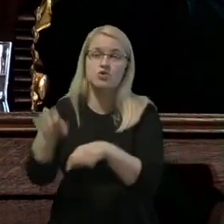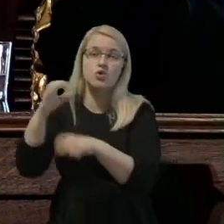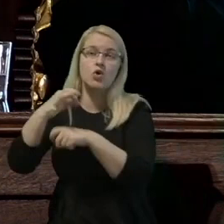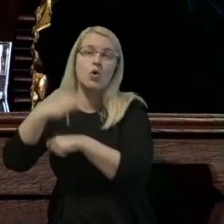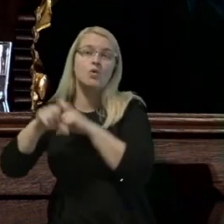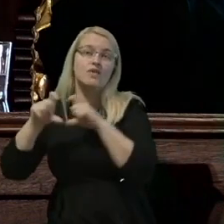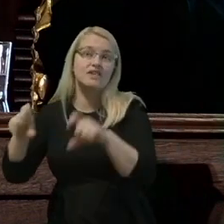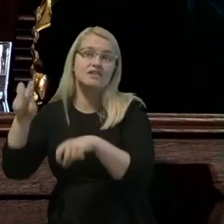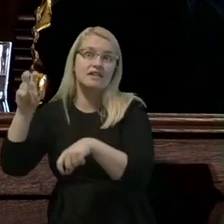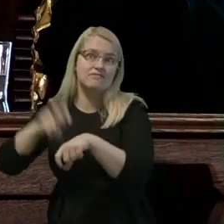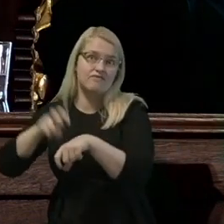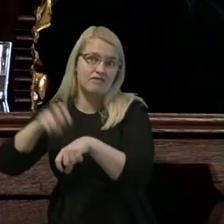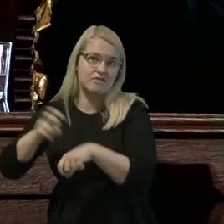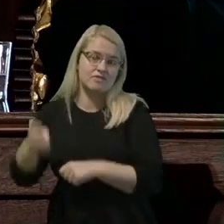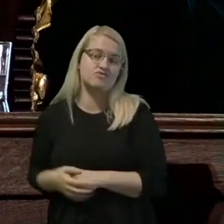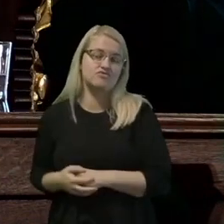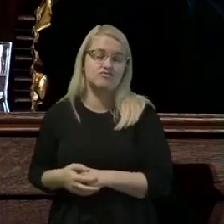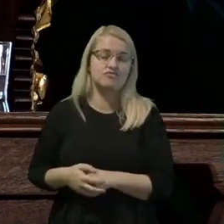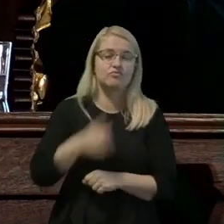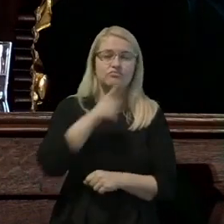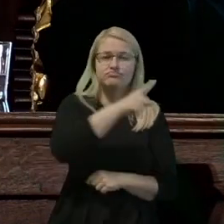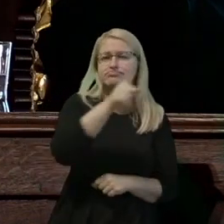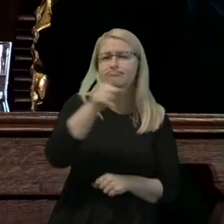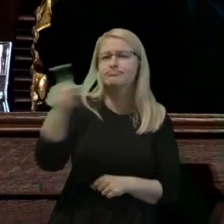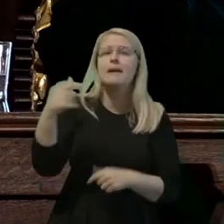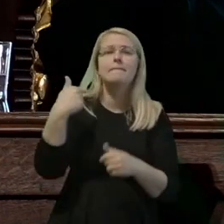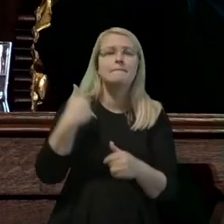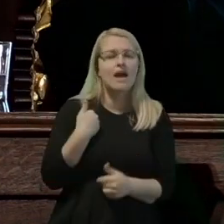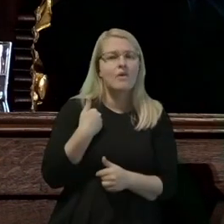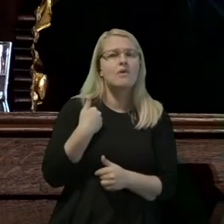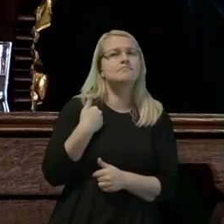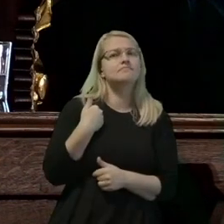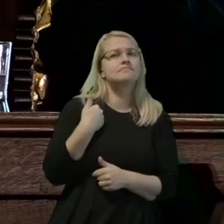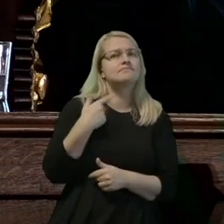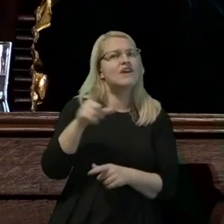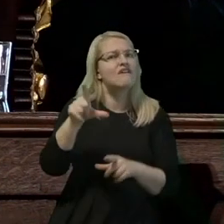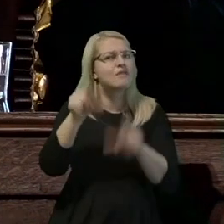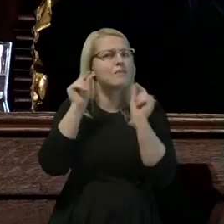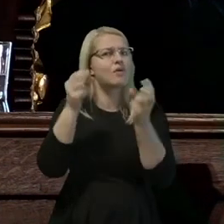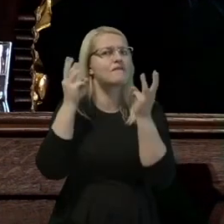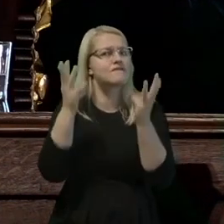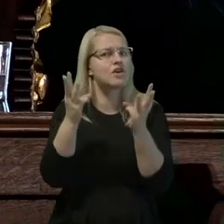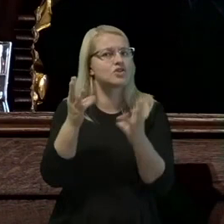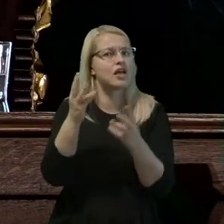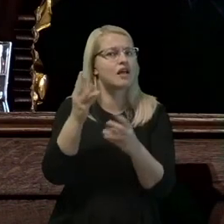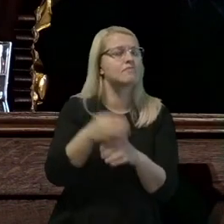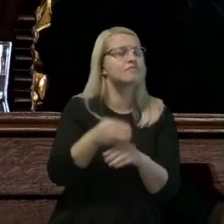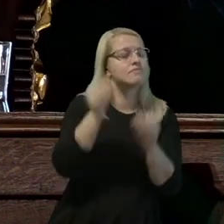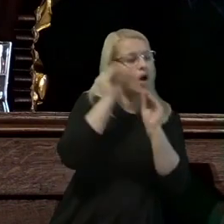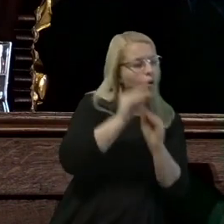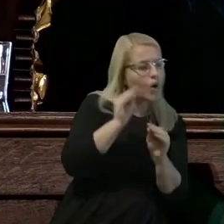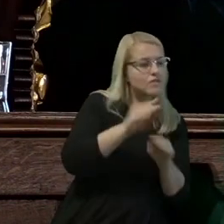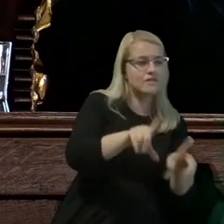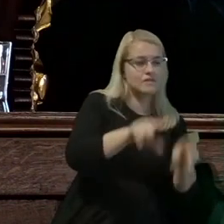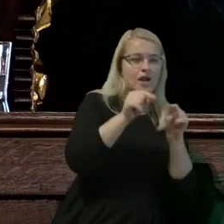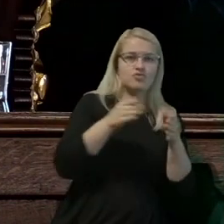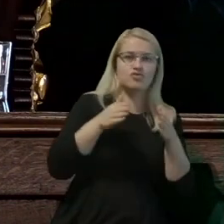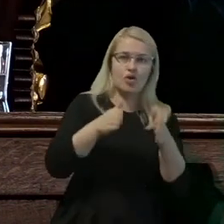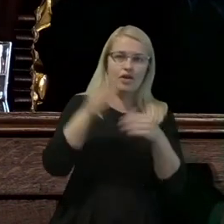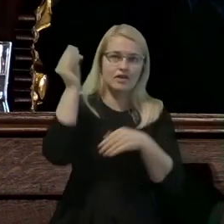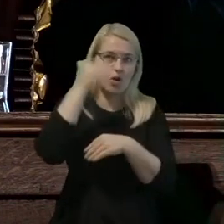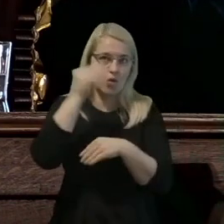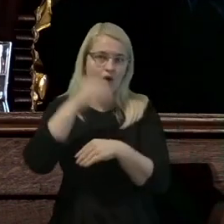życiu niejednego ważnego wyboru. Naukowcy wybrali swoją drogę naukową, a studenci wybrali naszą